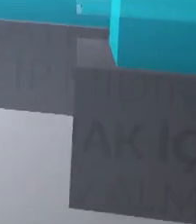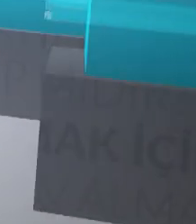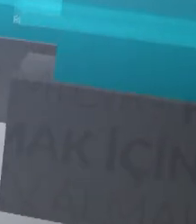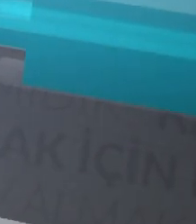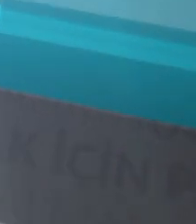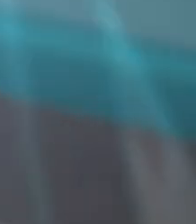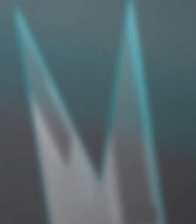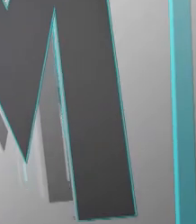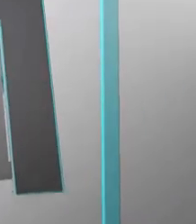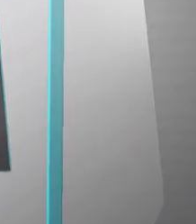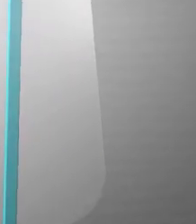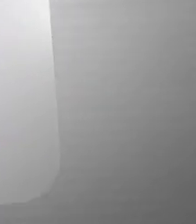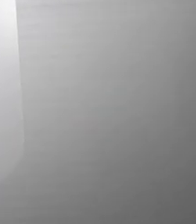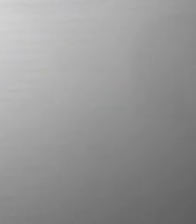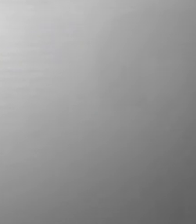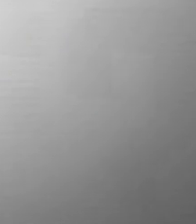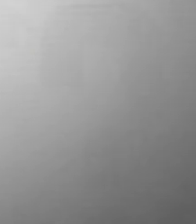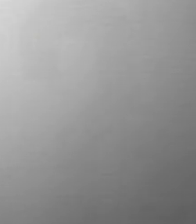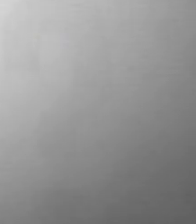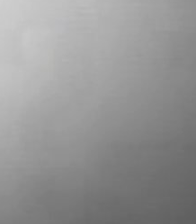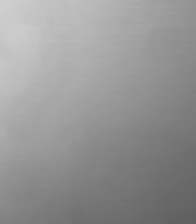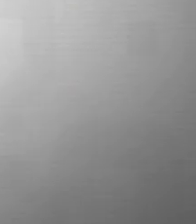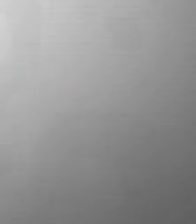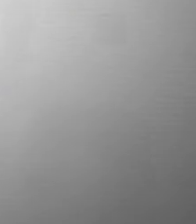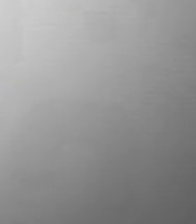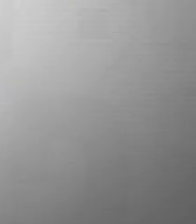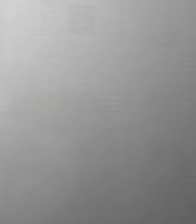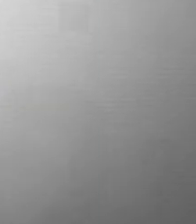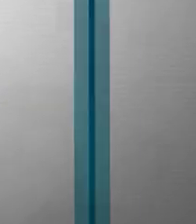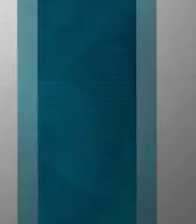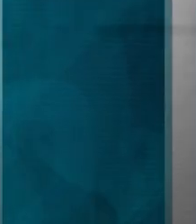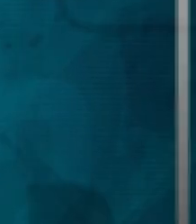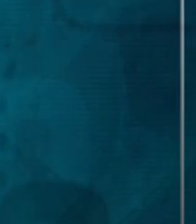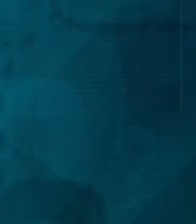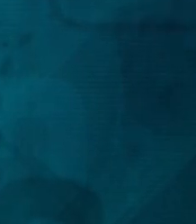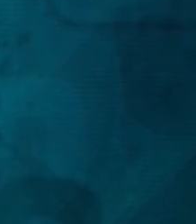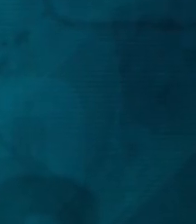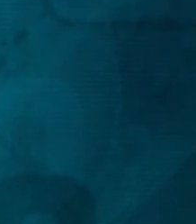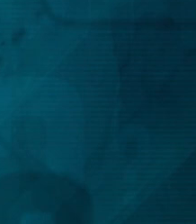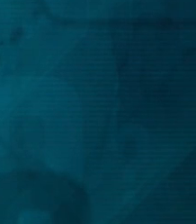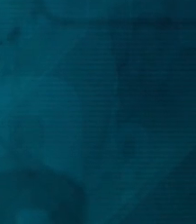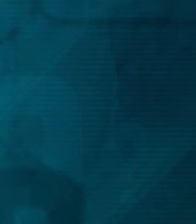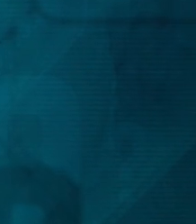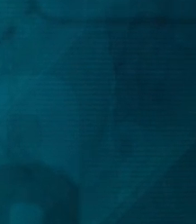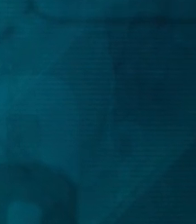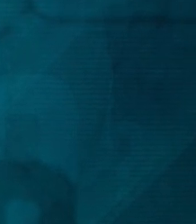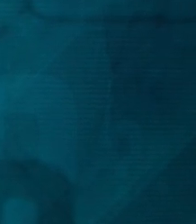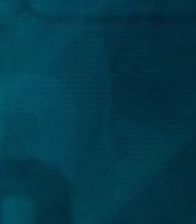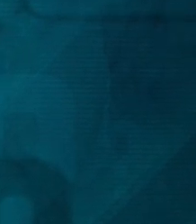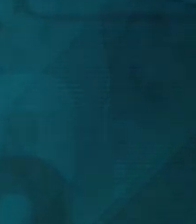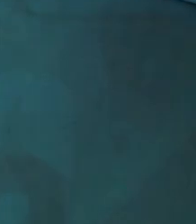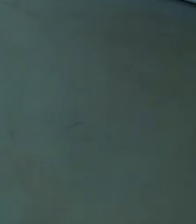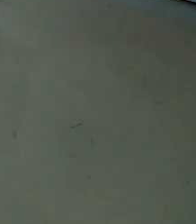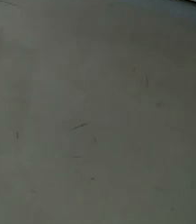İslami mezhebine göre evde hikaba girebiliyor muyum? Kadın değil, nedir? Öğrenmek herkese